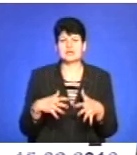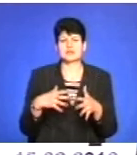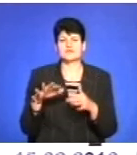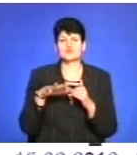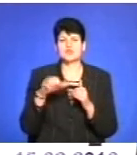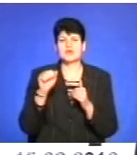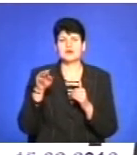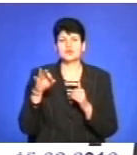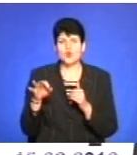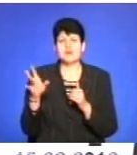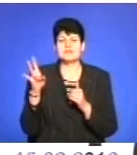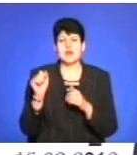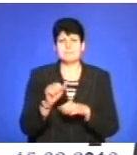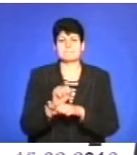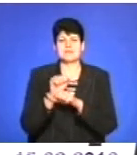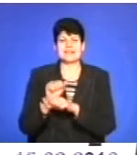Майдані.